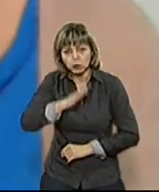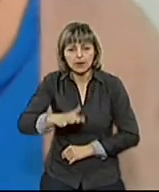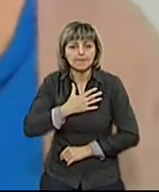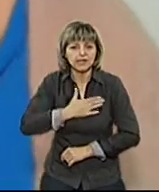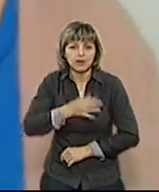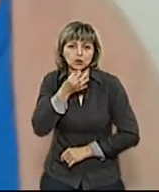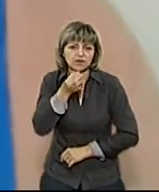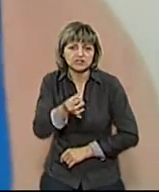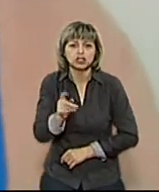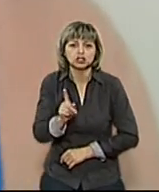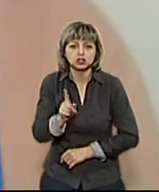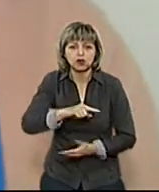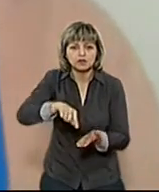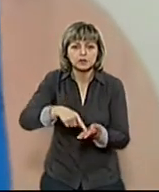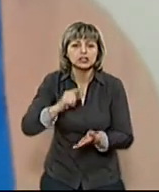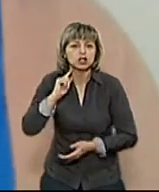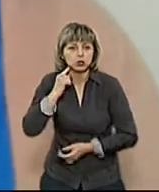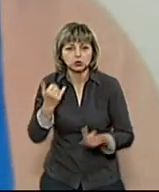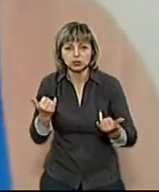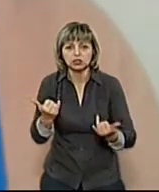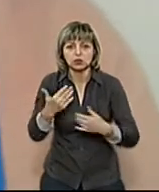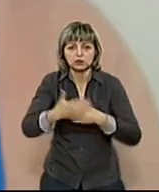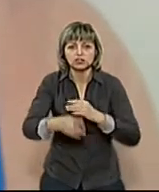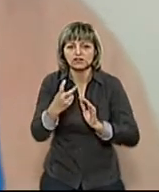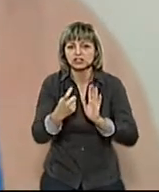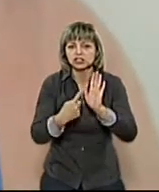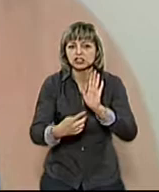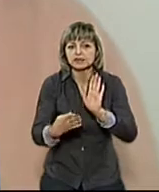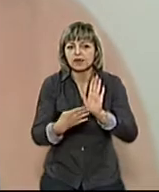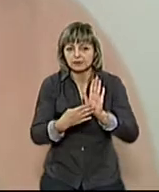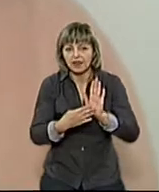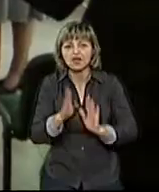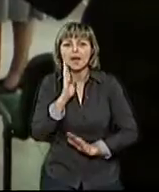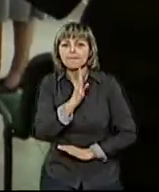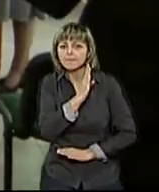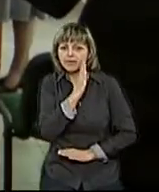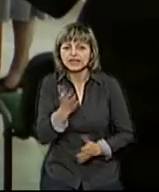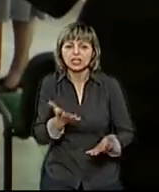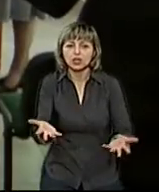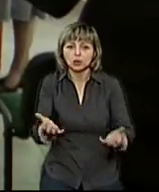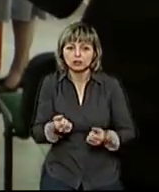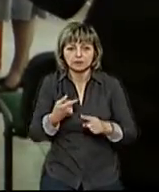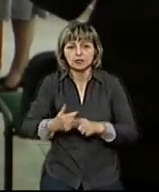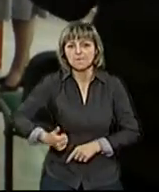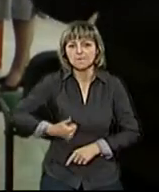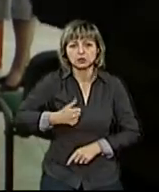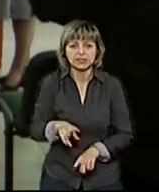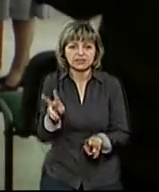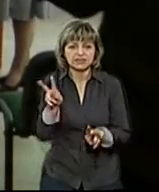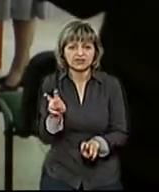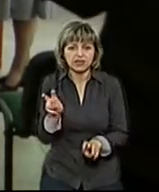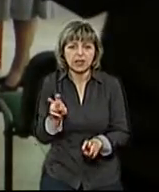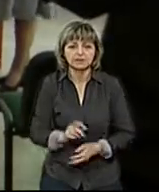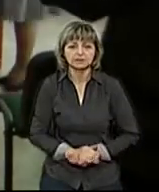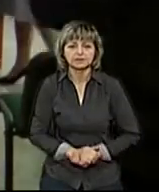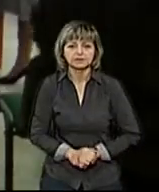приємно відзначити те, що в місті Луцьку в нас на сьогодні вже 269 матерів, які отримали це почесне звання.